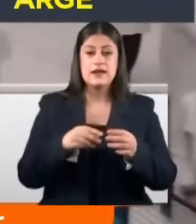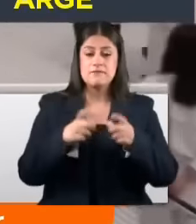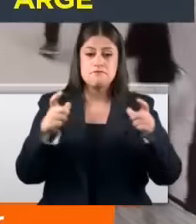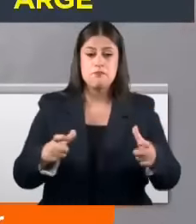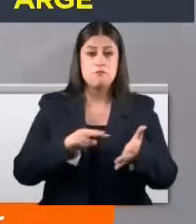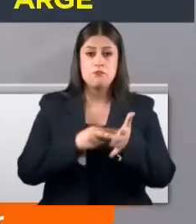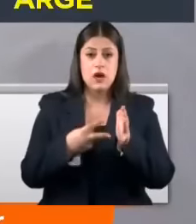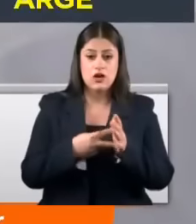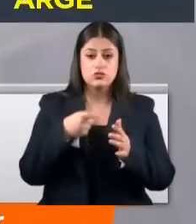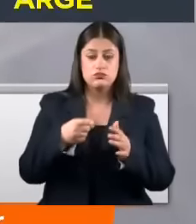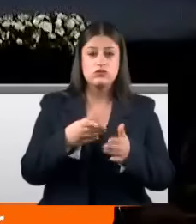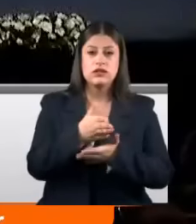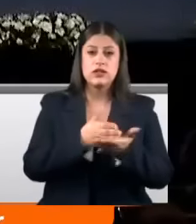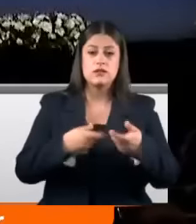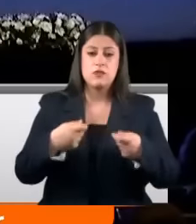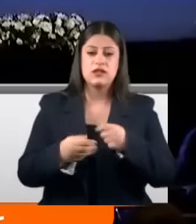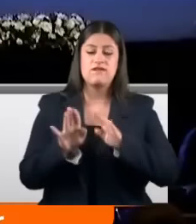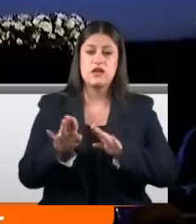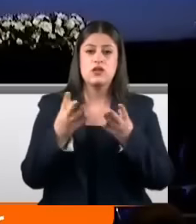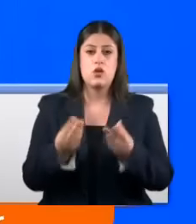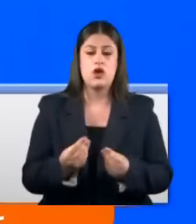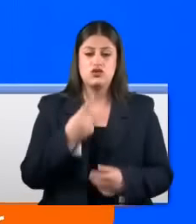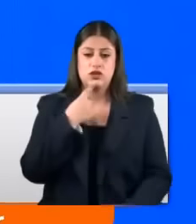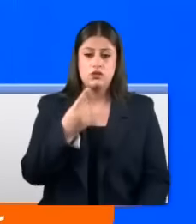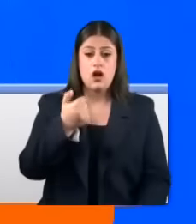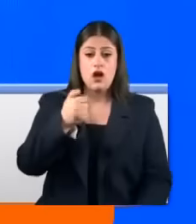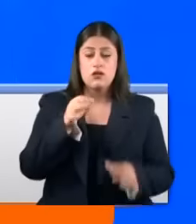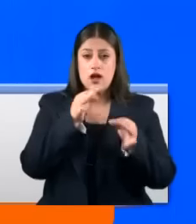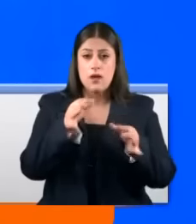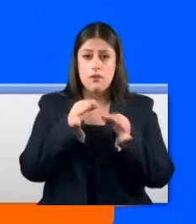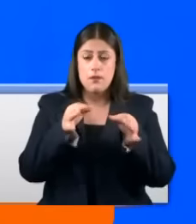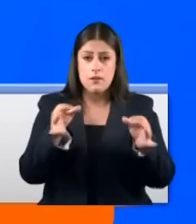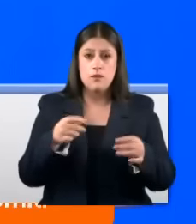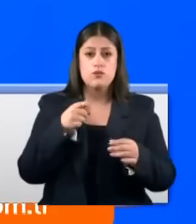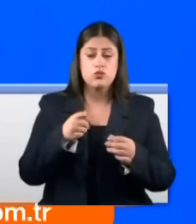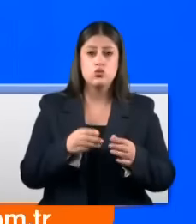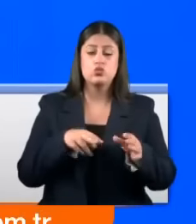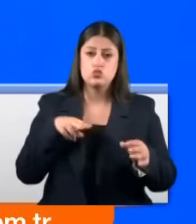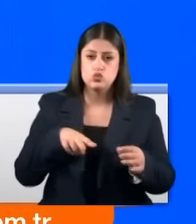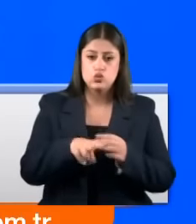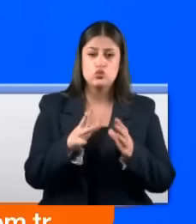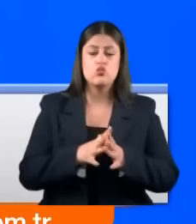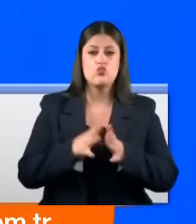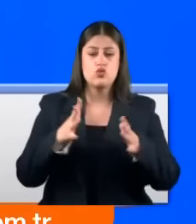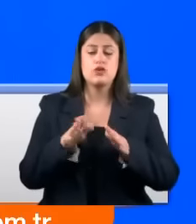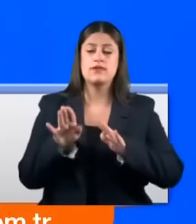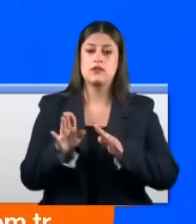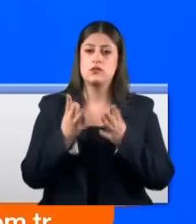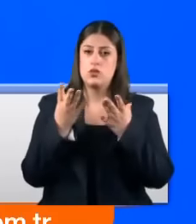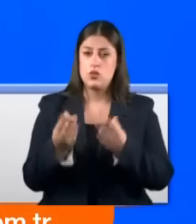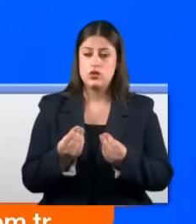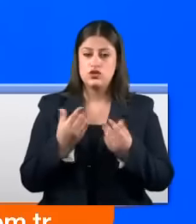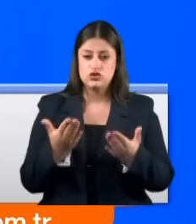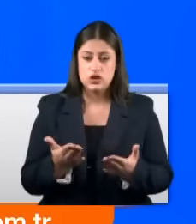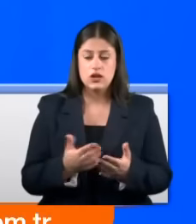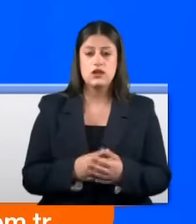giderlerinin yarısı karşılanacak. Bu 6 çağrı ile kalkınma yolculuğumuza büyük katkı sağlayacak en